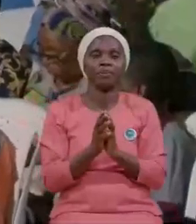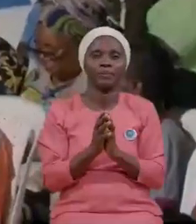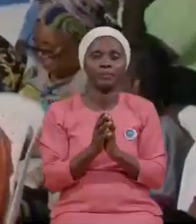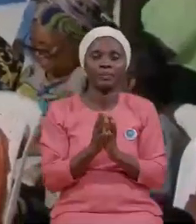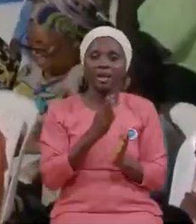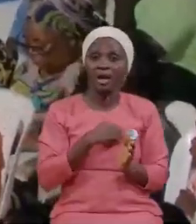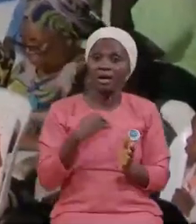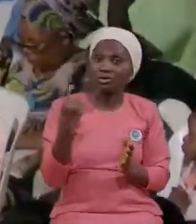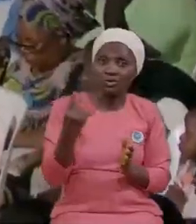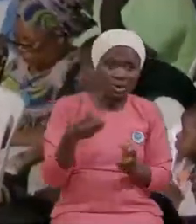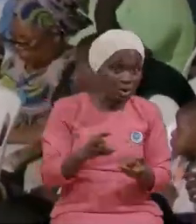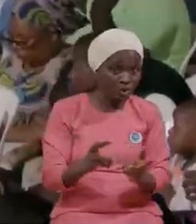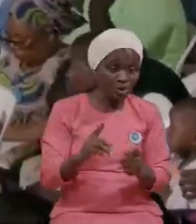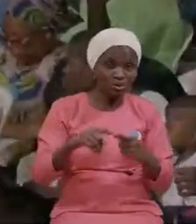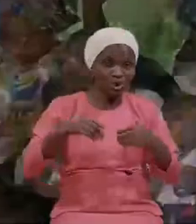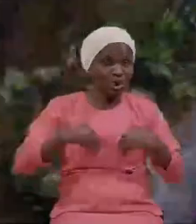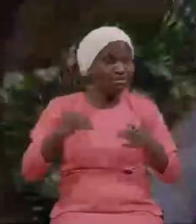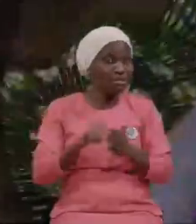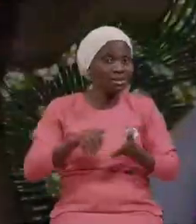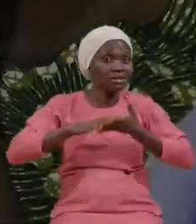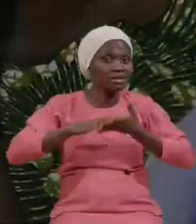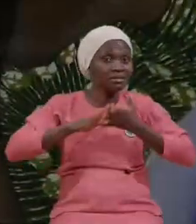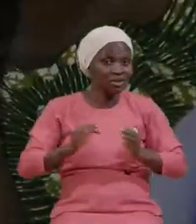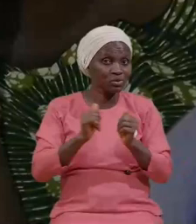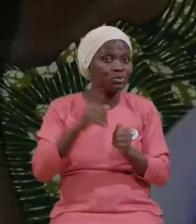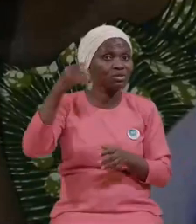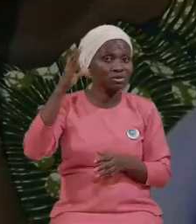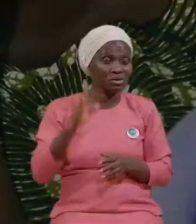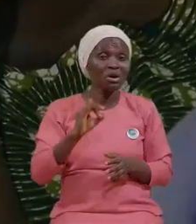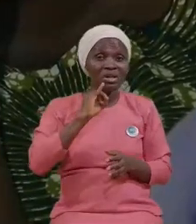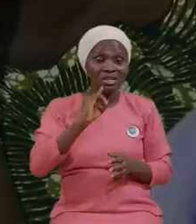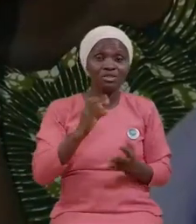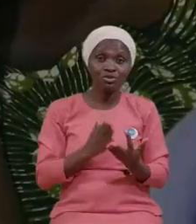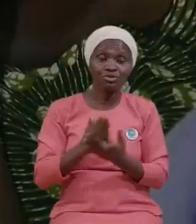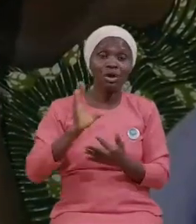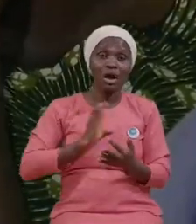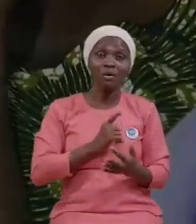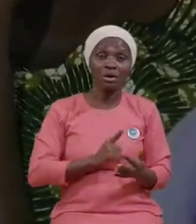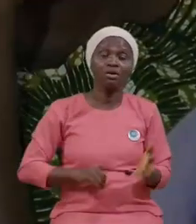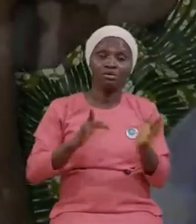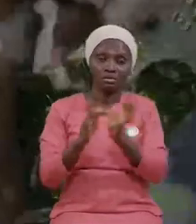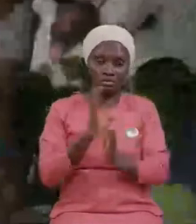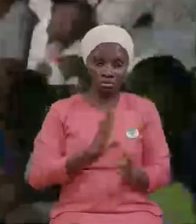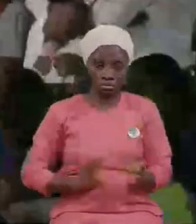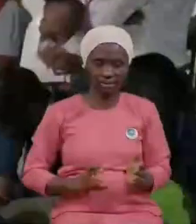Et le seul moyen pour avoir la paix avec Dieu, c'est par notre Seigneur Jésus-Christ.